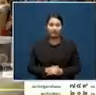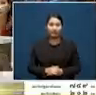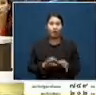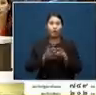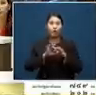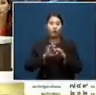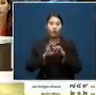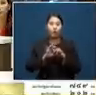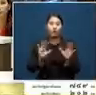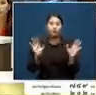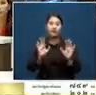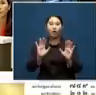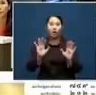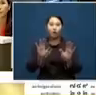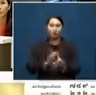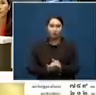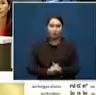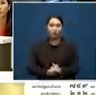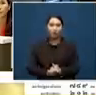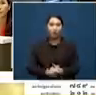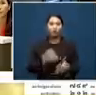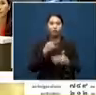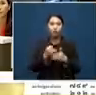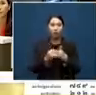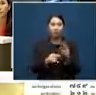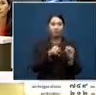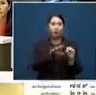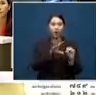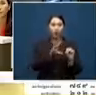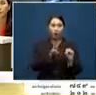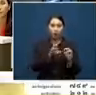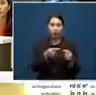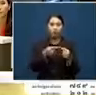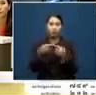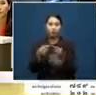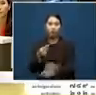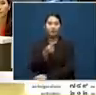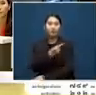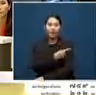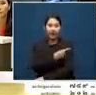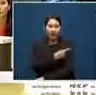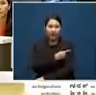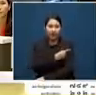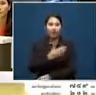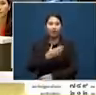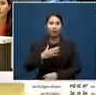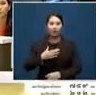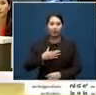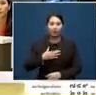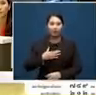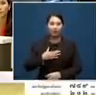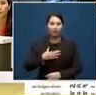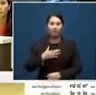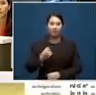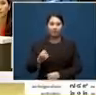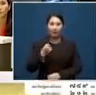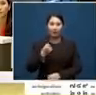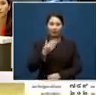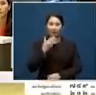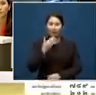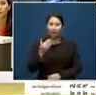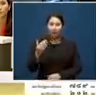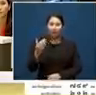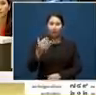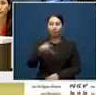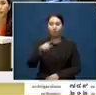คนดิเดตนายกของเพื่อไทยเมื่อพรรคร่วมรัฐบาลฝั่งเพื่อไทยยังมีก้าวไกลอยู่ ใช่คือเพื่อไทยก็ไปให้มันสุดทางเล